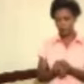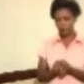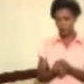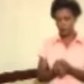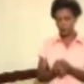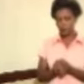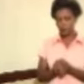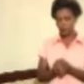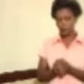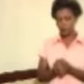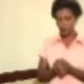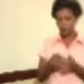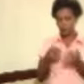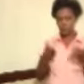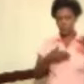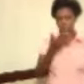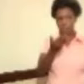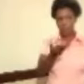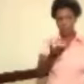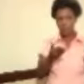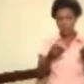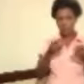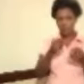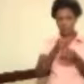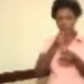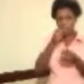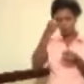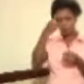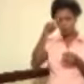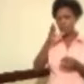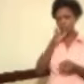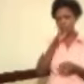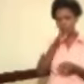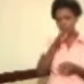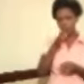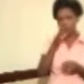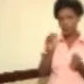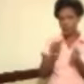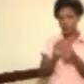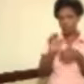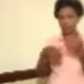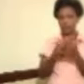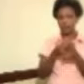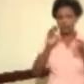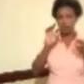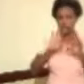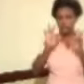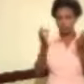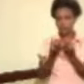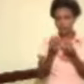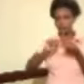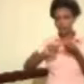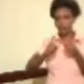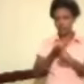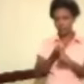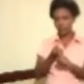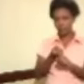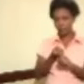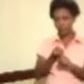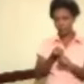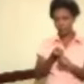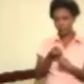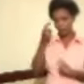Je présente condoléances à maman, à toute famille, aux amis, Moi-même,